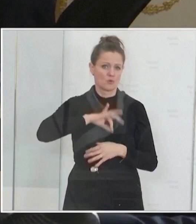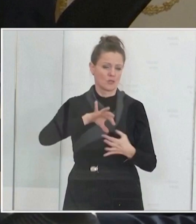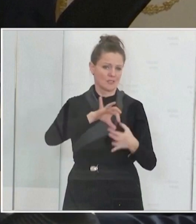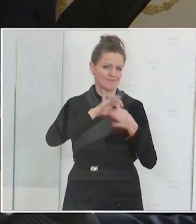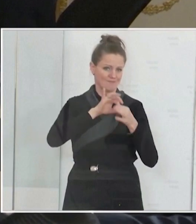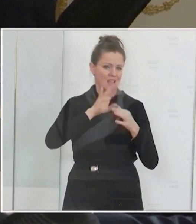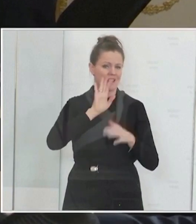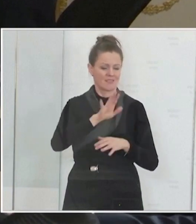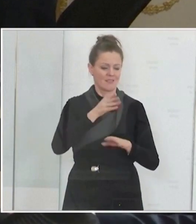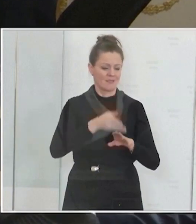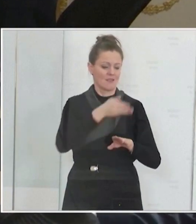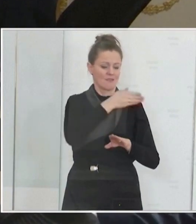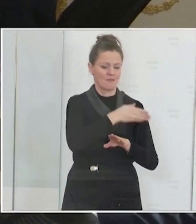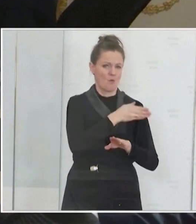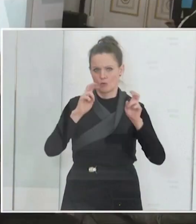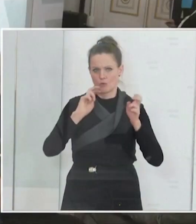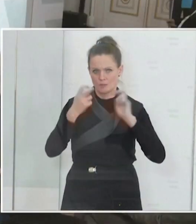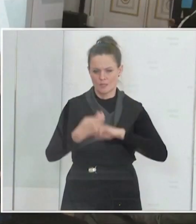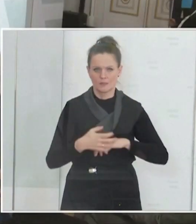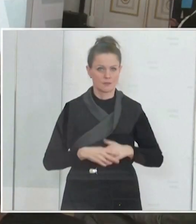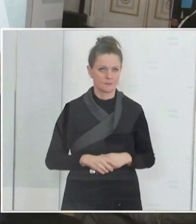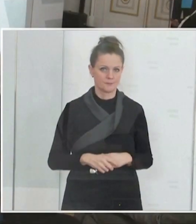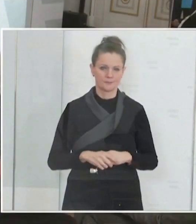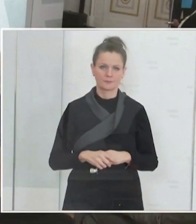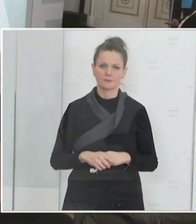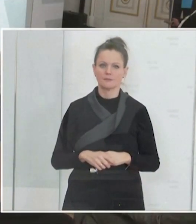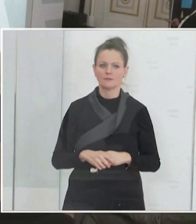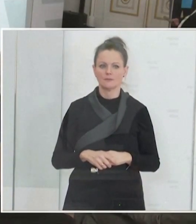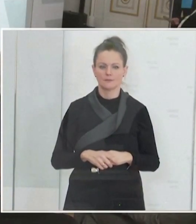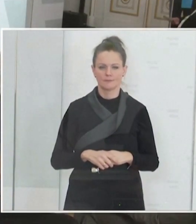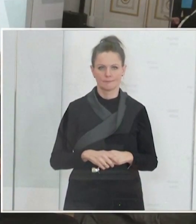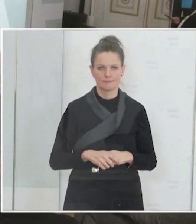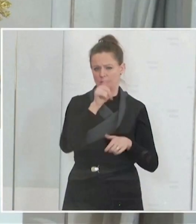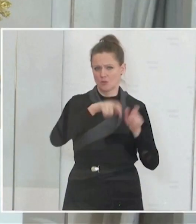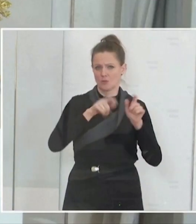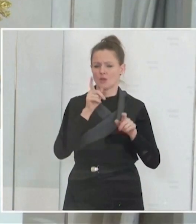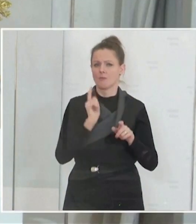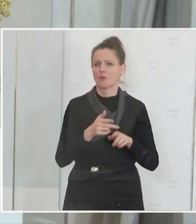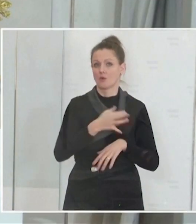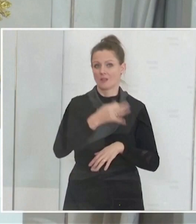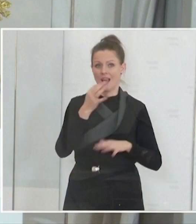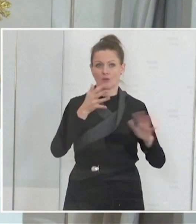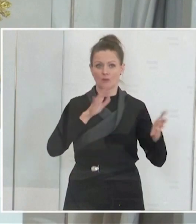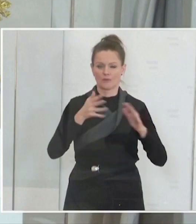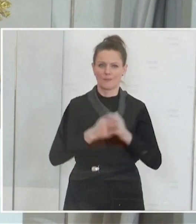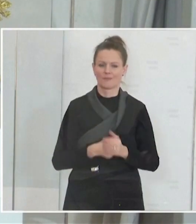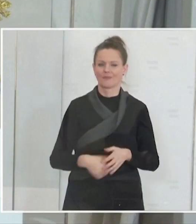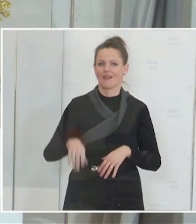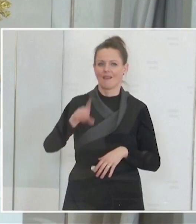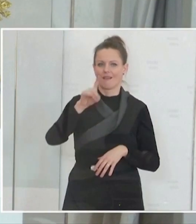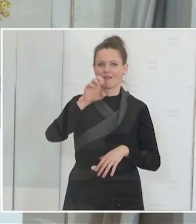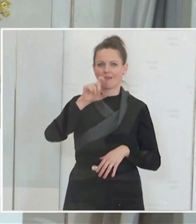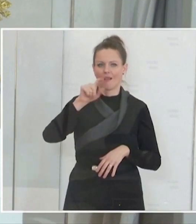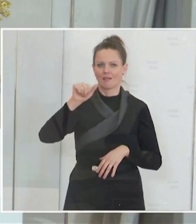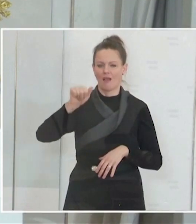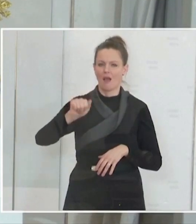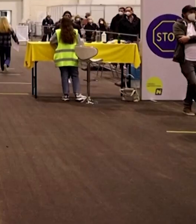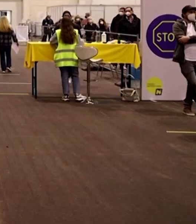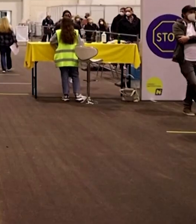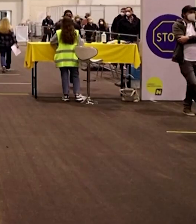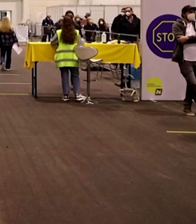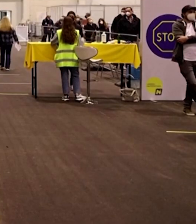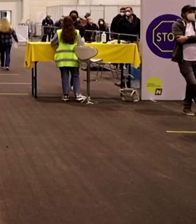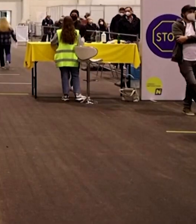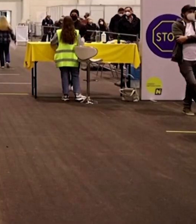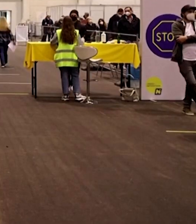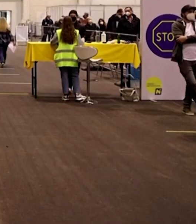hỏi về một dự thảo luật bắt buộc tiêm chủng mà chính phủ đã quyết định vào tháng 12 năm ngoái nhưng chưa được thông qua, Bộ trưởng Y tế Áo cho hay